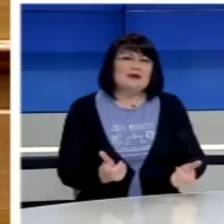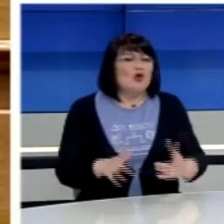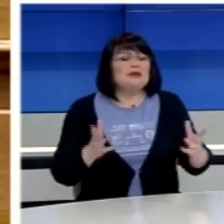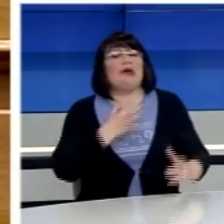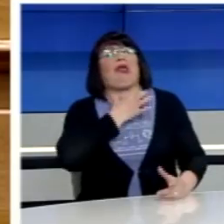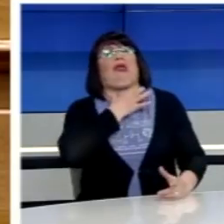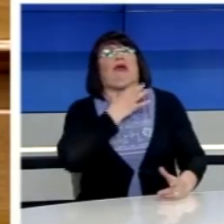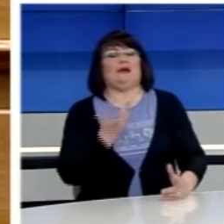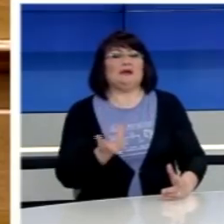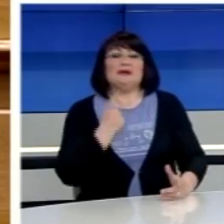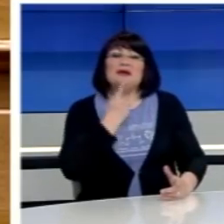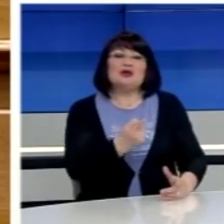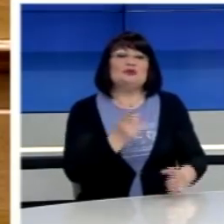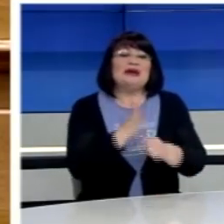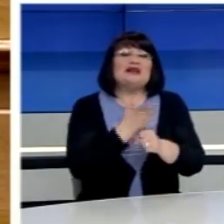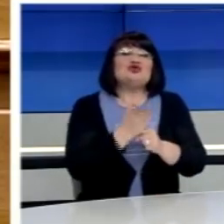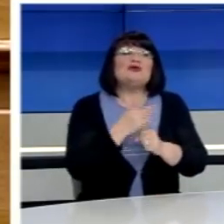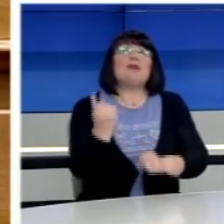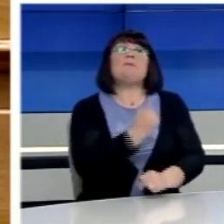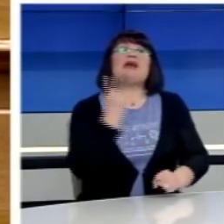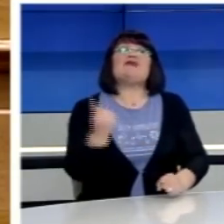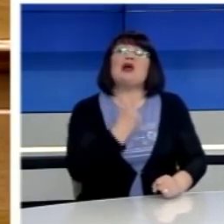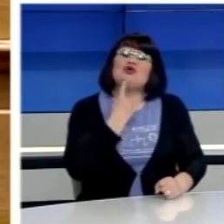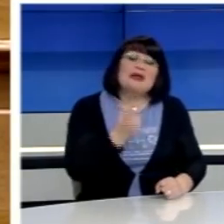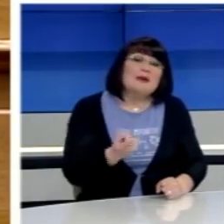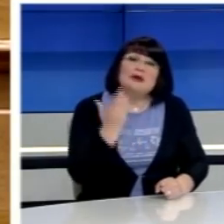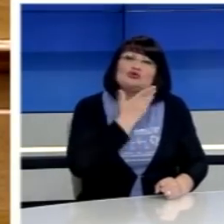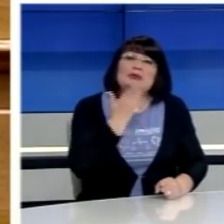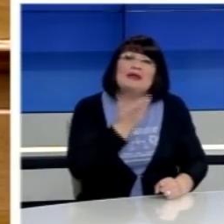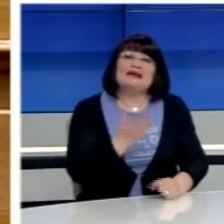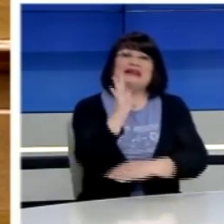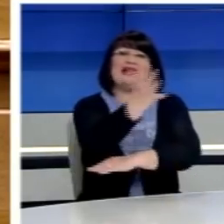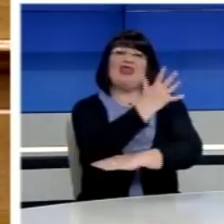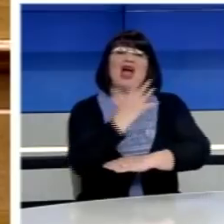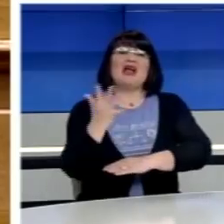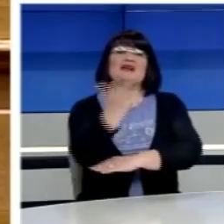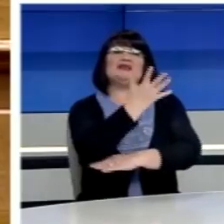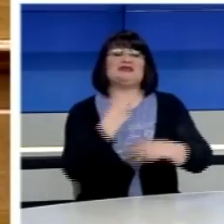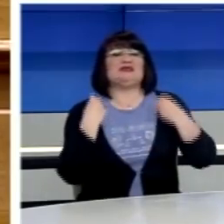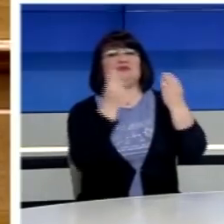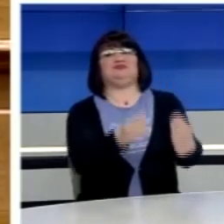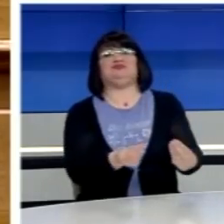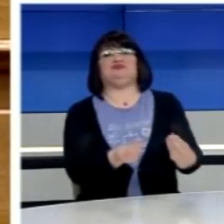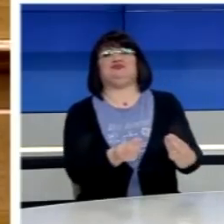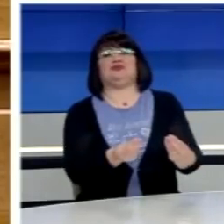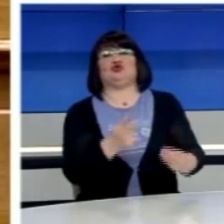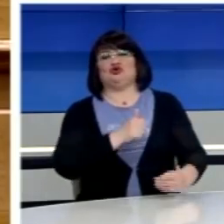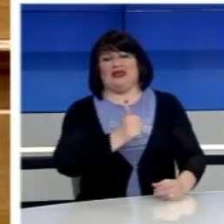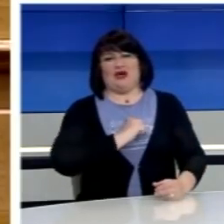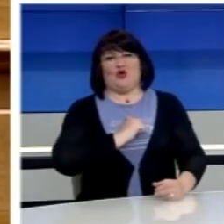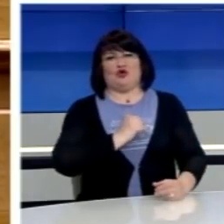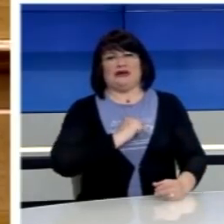εξάρτηση. Τι θα πείτε για την καταστροφή του περιβάλλοντος, όταν παραδίδετε τα δάση βορρά στους μεγάλους